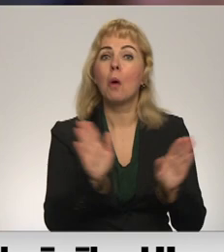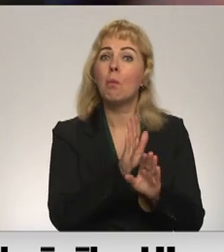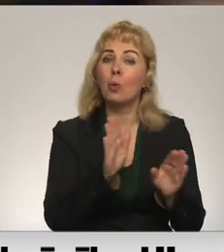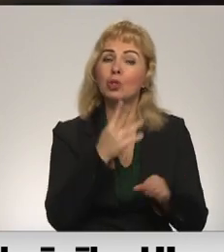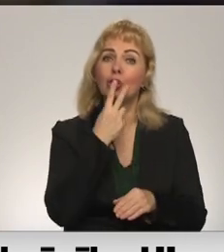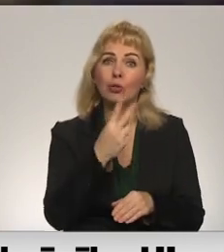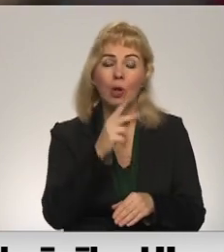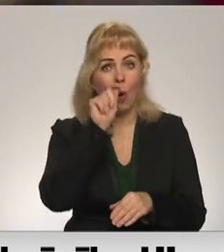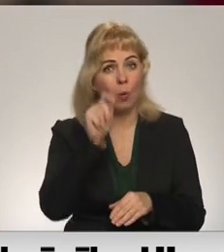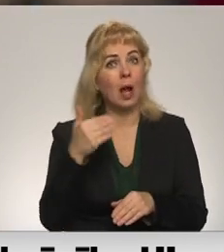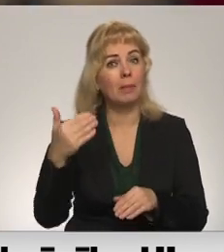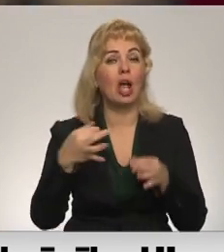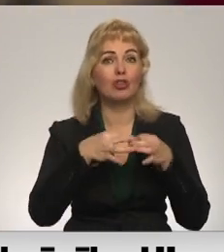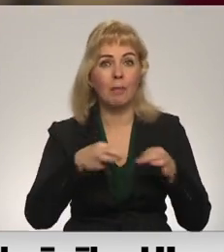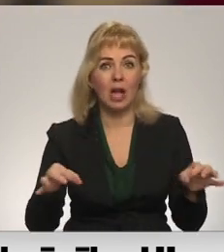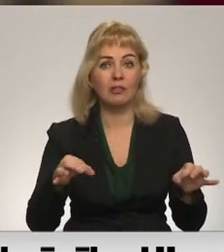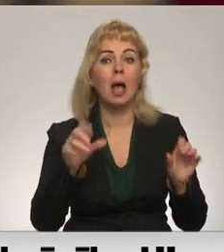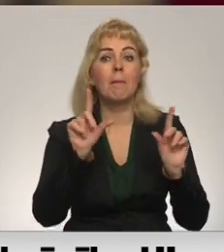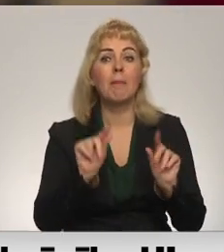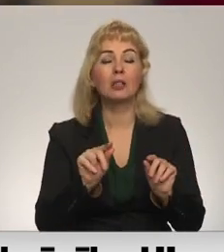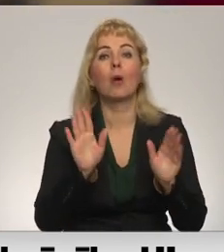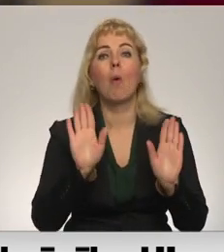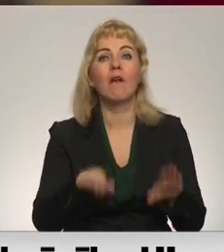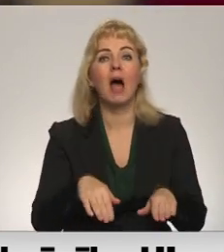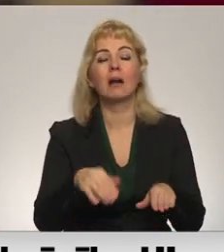dziedāt Ukrainas brīvībai ir mazākais, ko varam darīt.